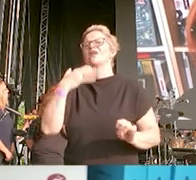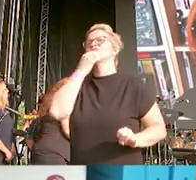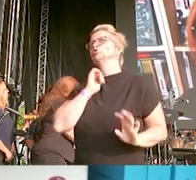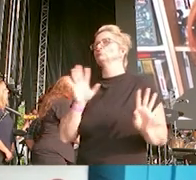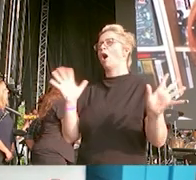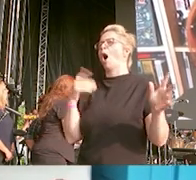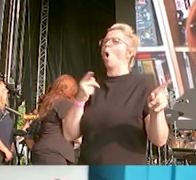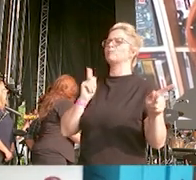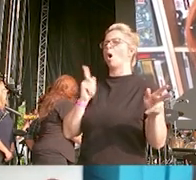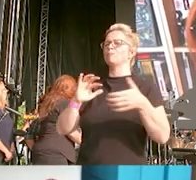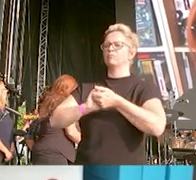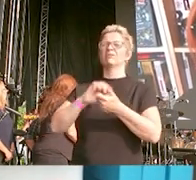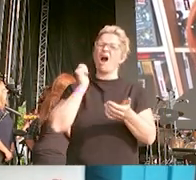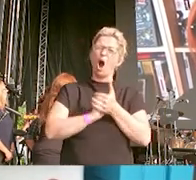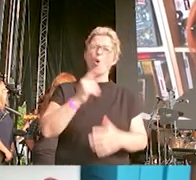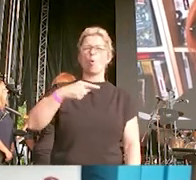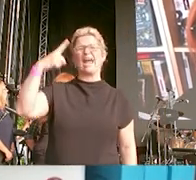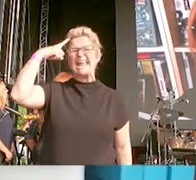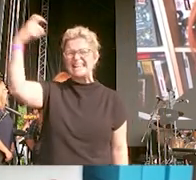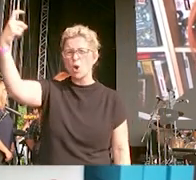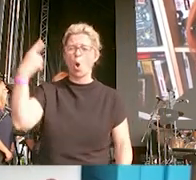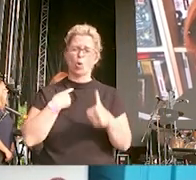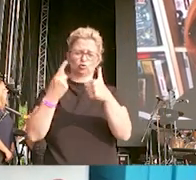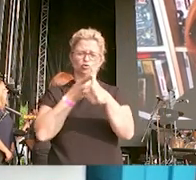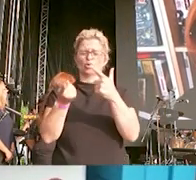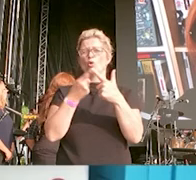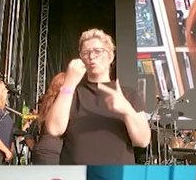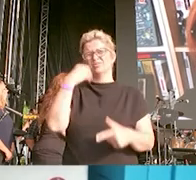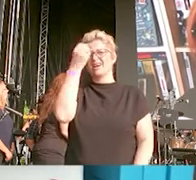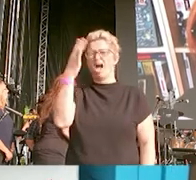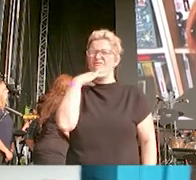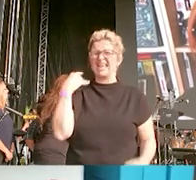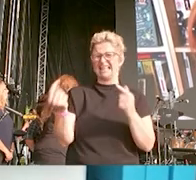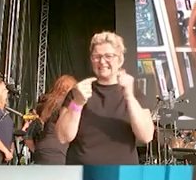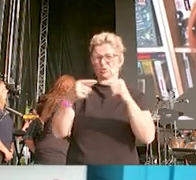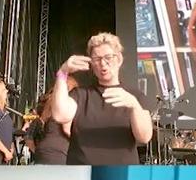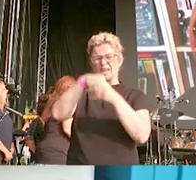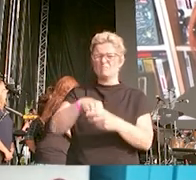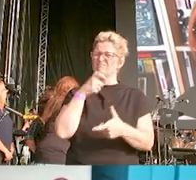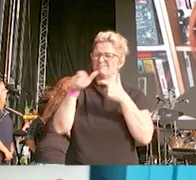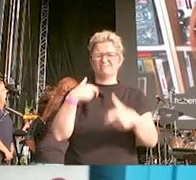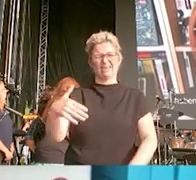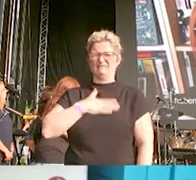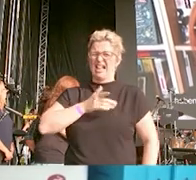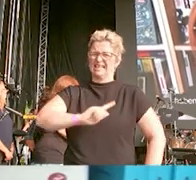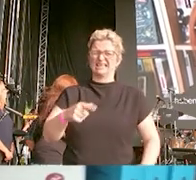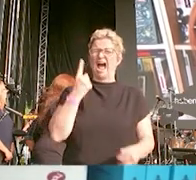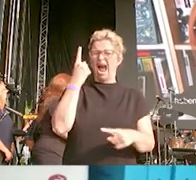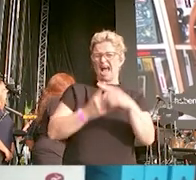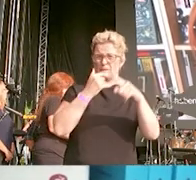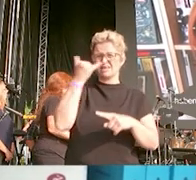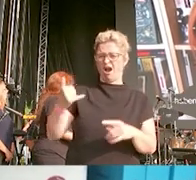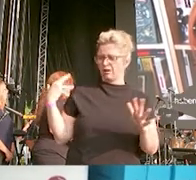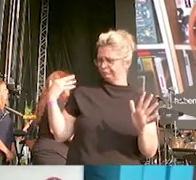sondern tatsächlich ideologisch und diskursiv vor allem. In diesen 1,5 Jahren haben wir in allen Ecken